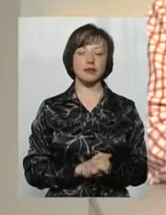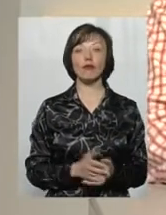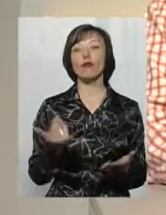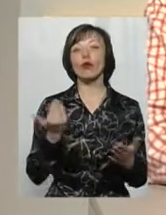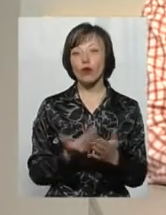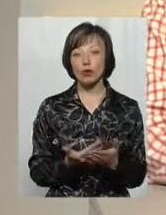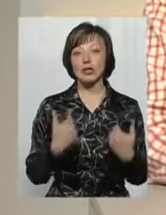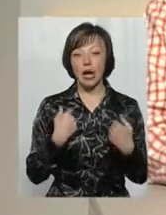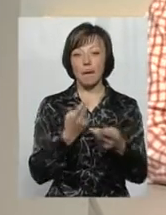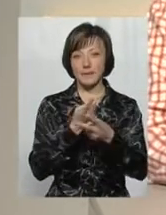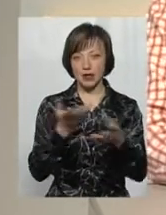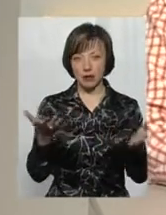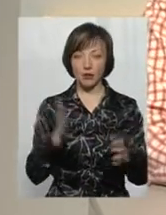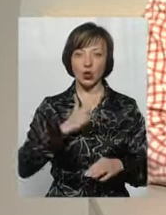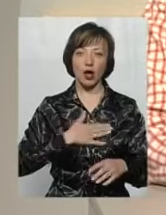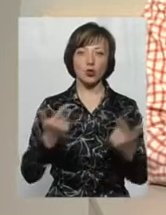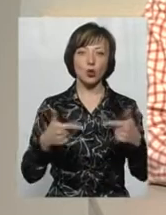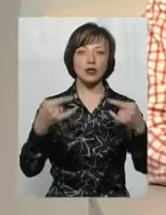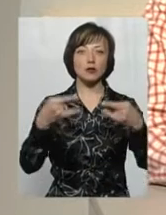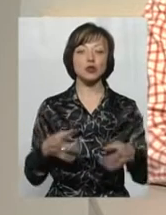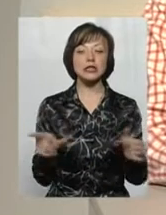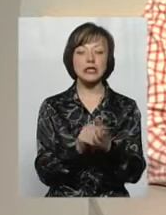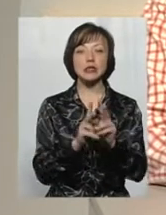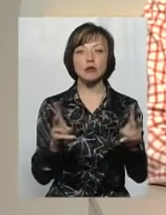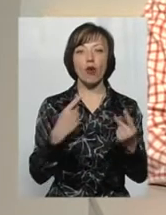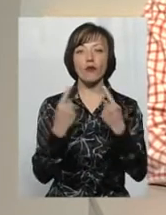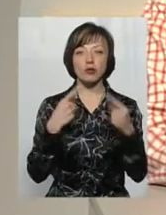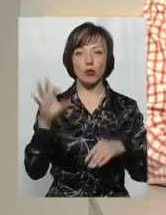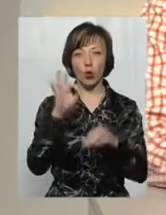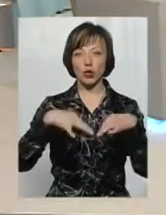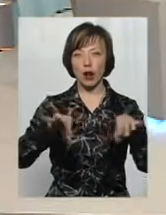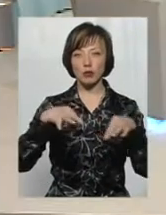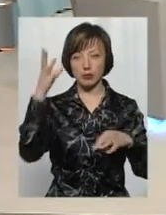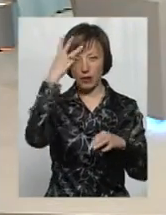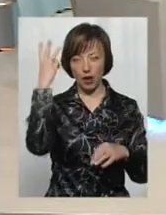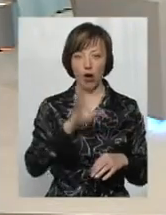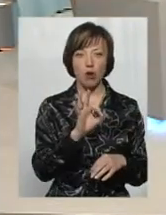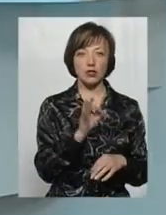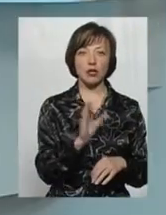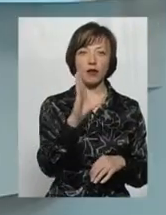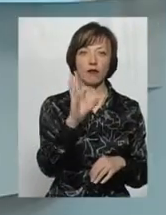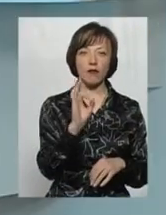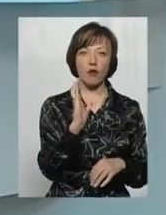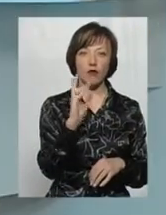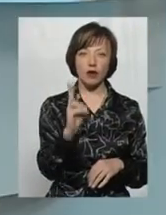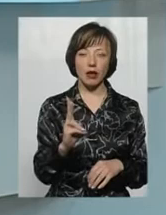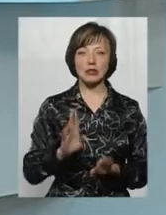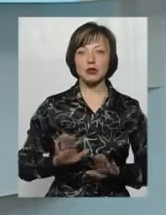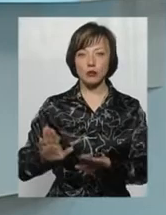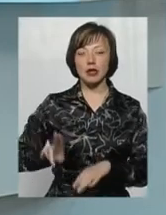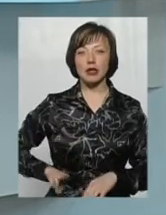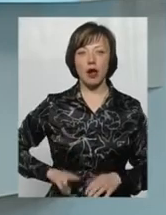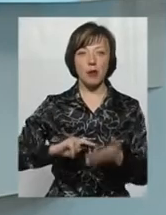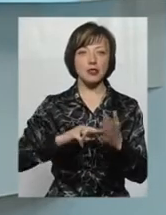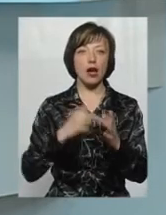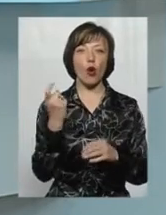Отож, я представлю наших гостей в студії, з ким ми сьогодні будемо говорити про транспорт Хмельницького. Це Оксана Вовк, заступник директора з